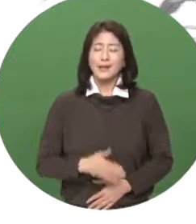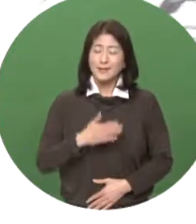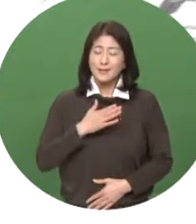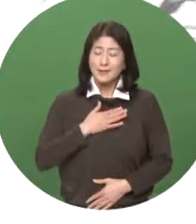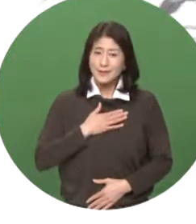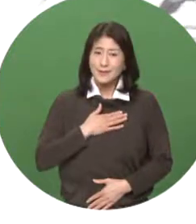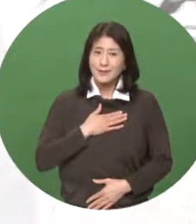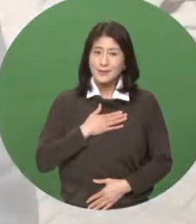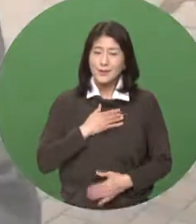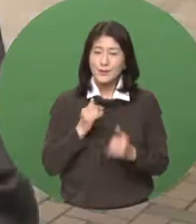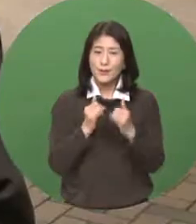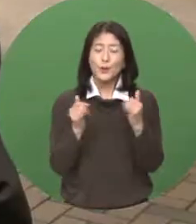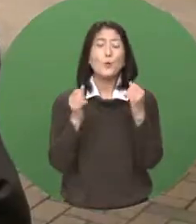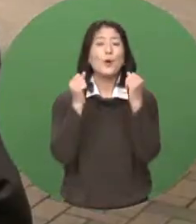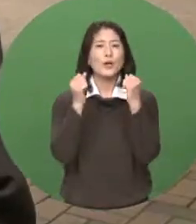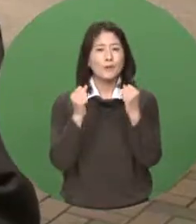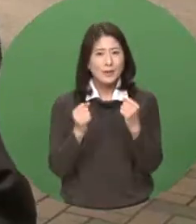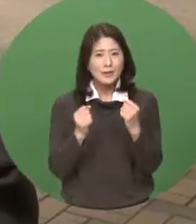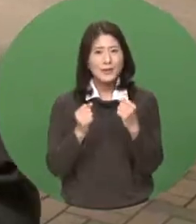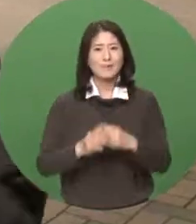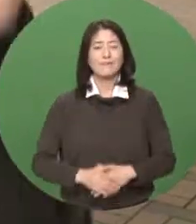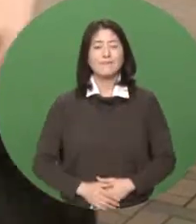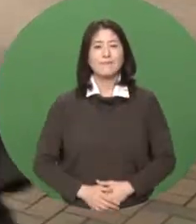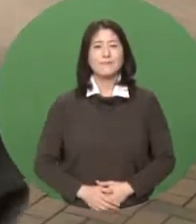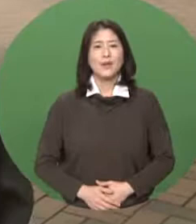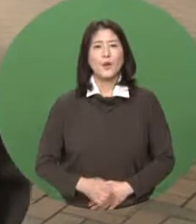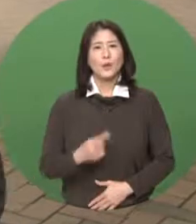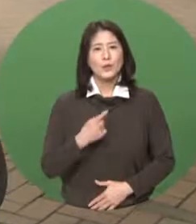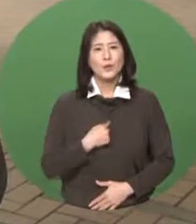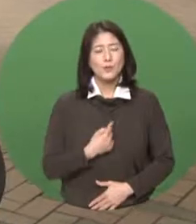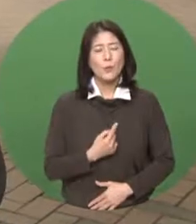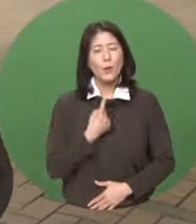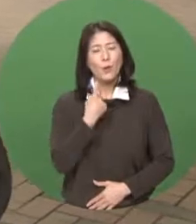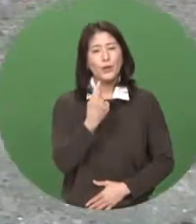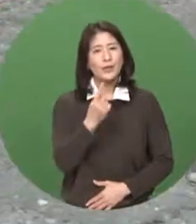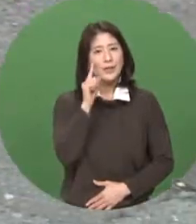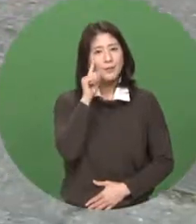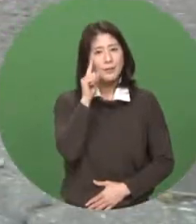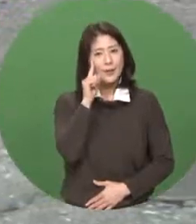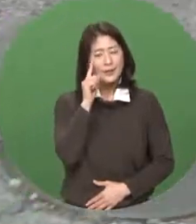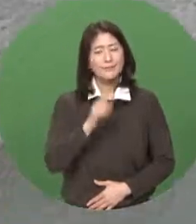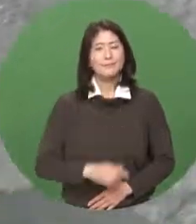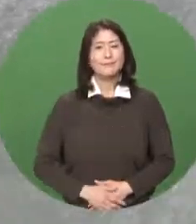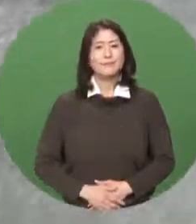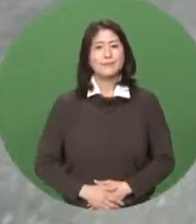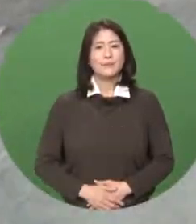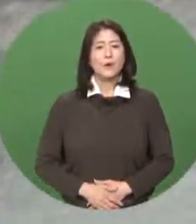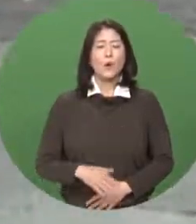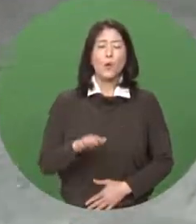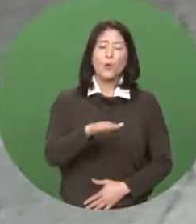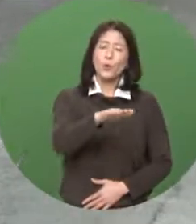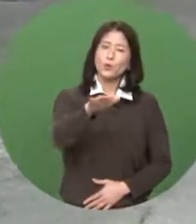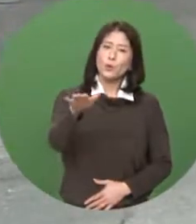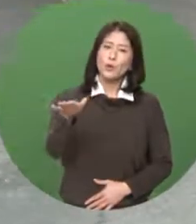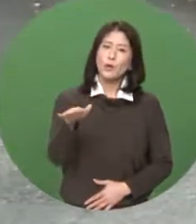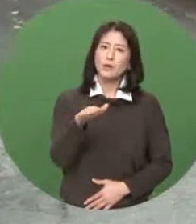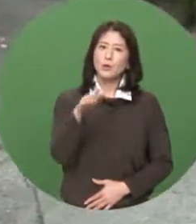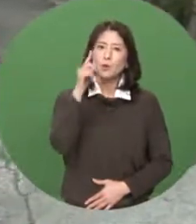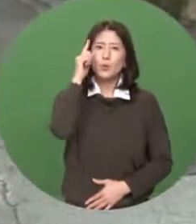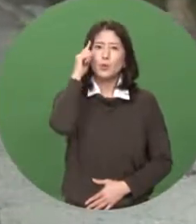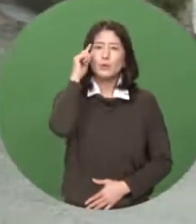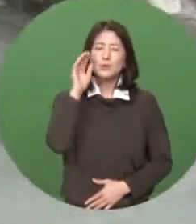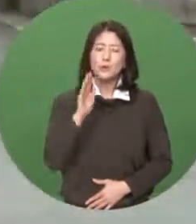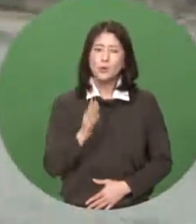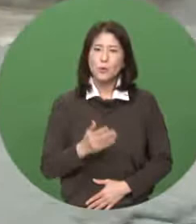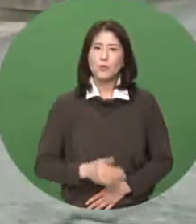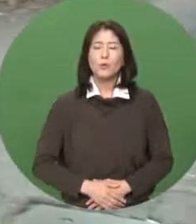くださる方もいて、これを頼りにちょっと行ってみたいと思います。この辺じゃないかっていうお話もありまし